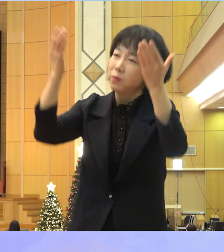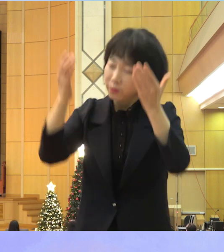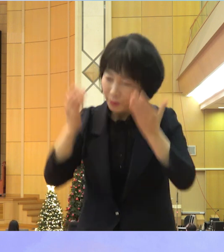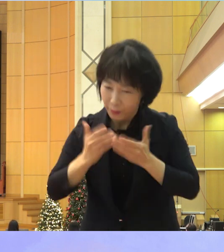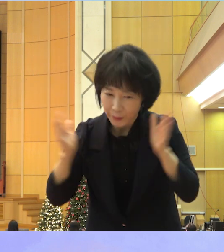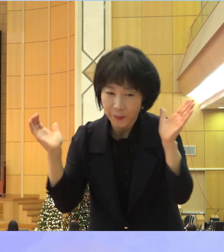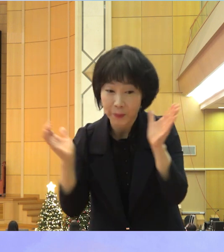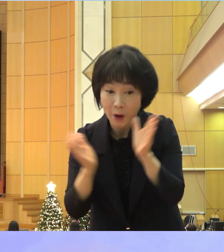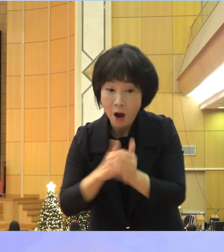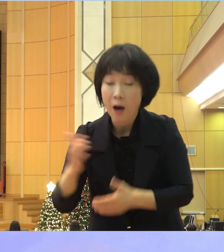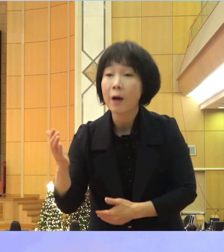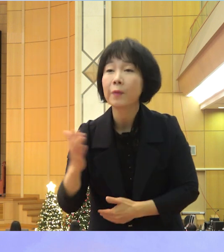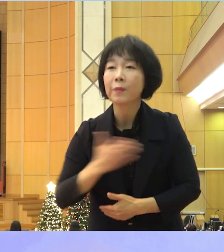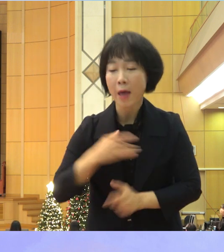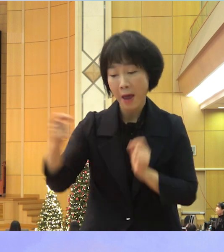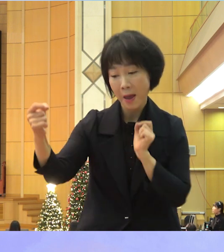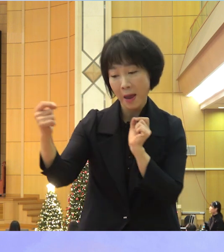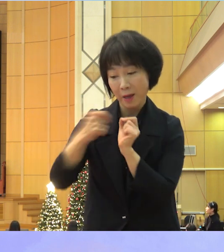지켜주시고